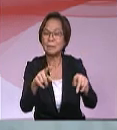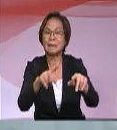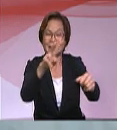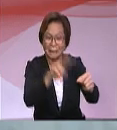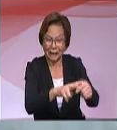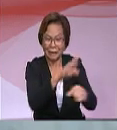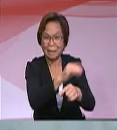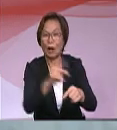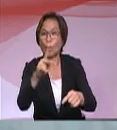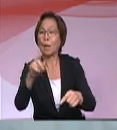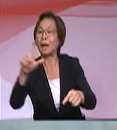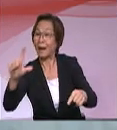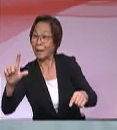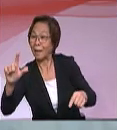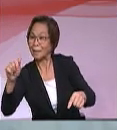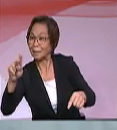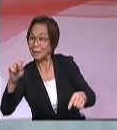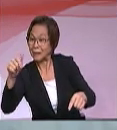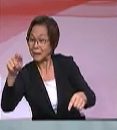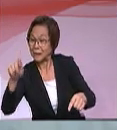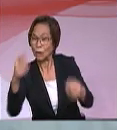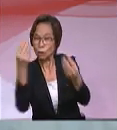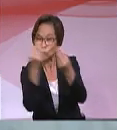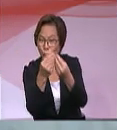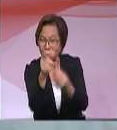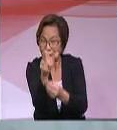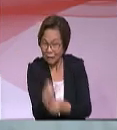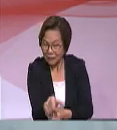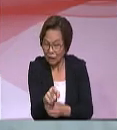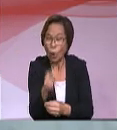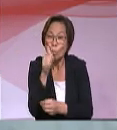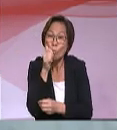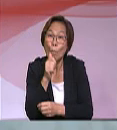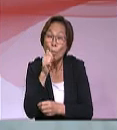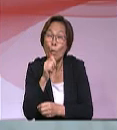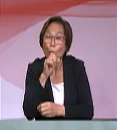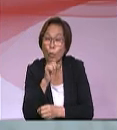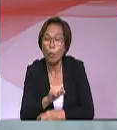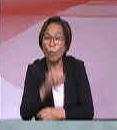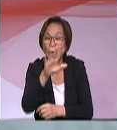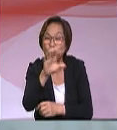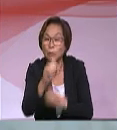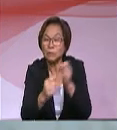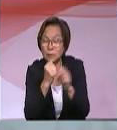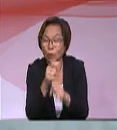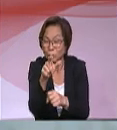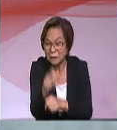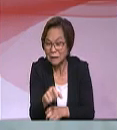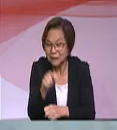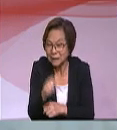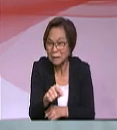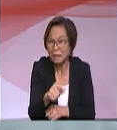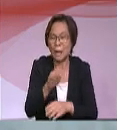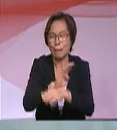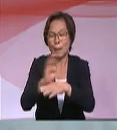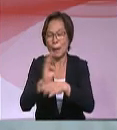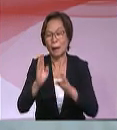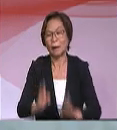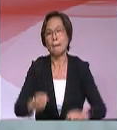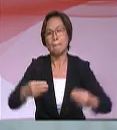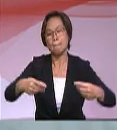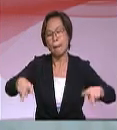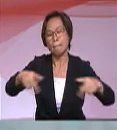dan juga Kuala Langat. Dan kes indeks by kluster ini merupakan seorang wanita berusia 50 tahun yang merupakan peniaga di